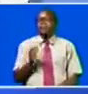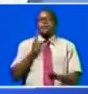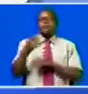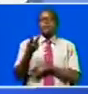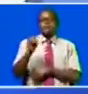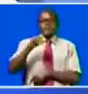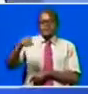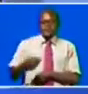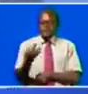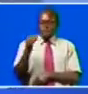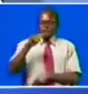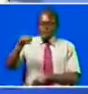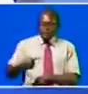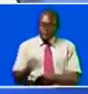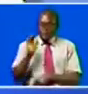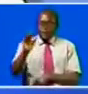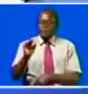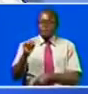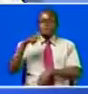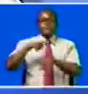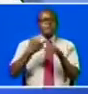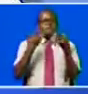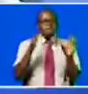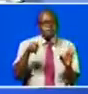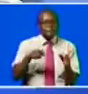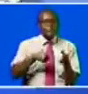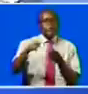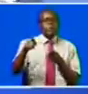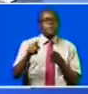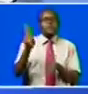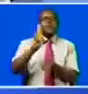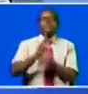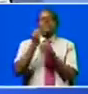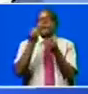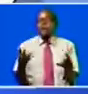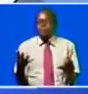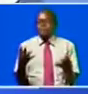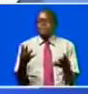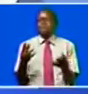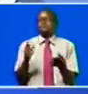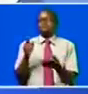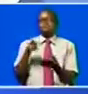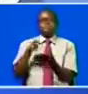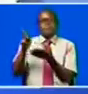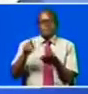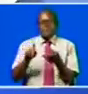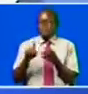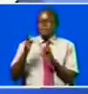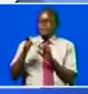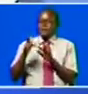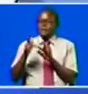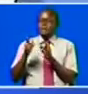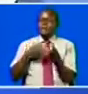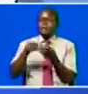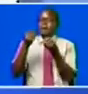20,000, 30,000. Jiulize kitambo mpira iishe hii wiki utakuwa umetumia pesa kiwango gani? Mm. Bundles umenunua bundles